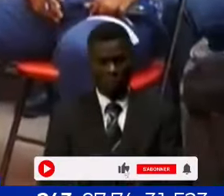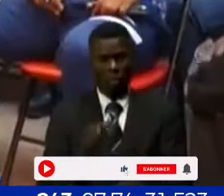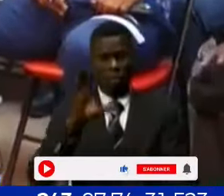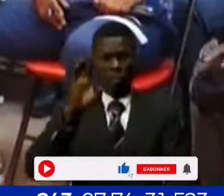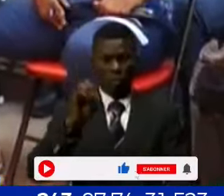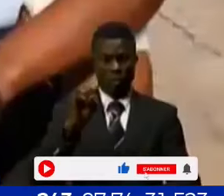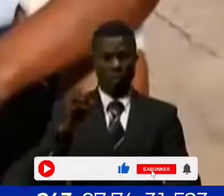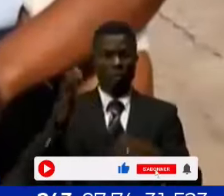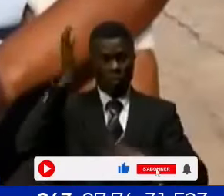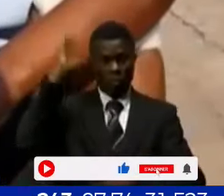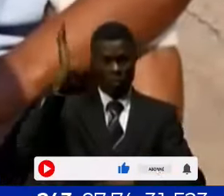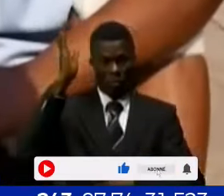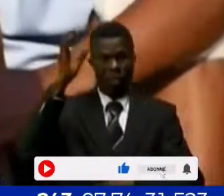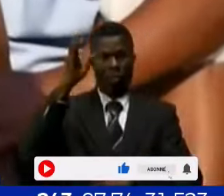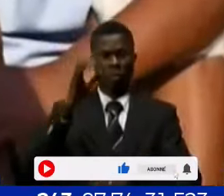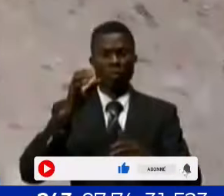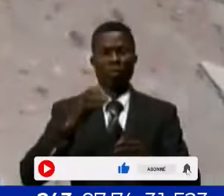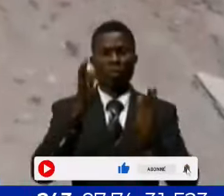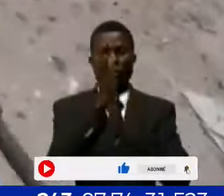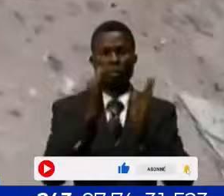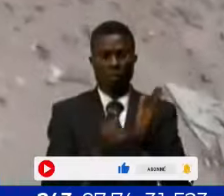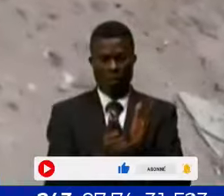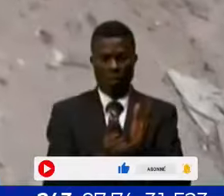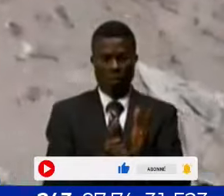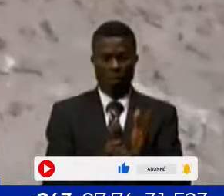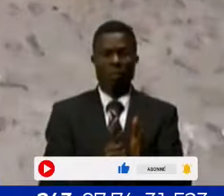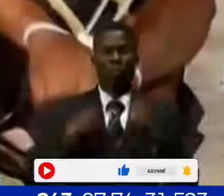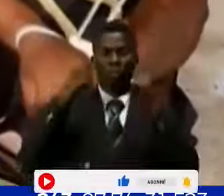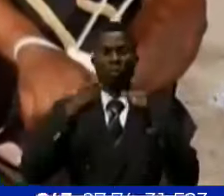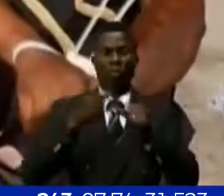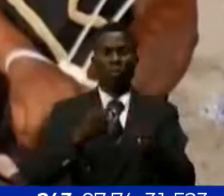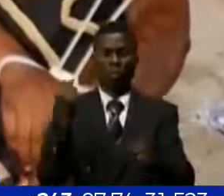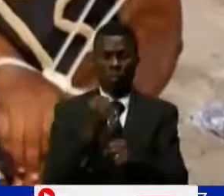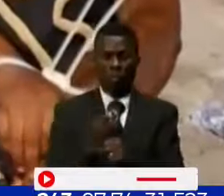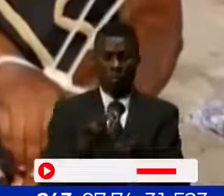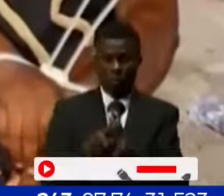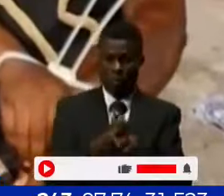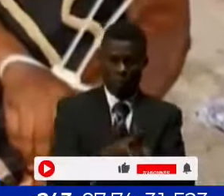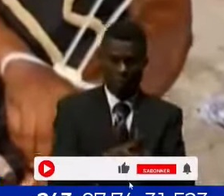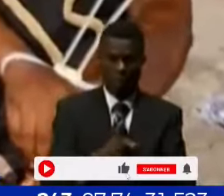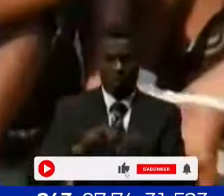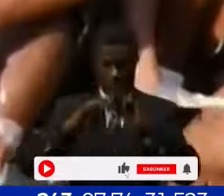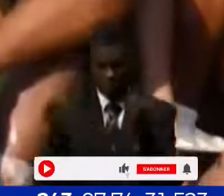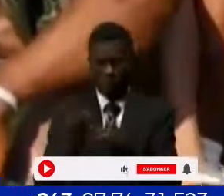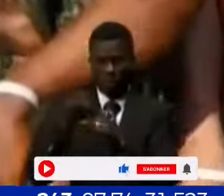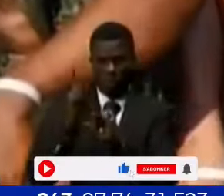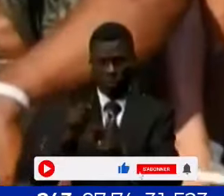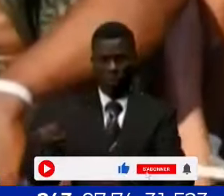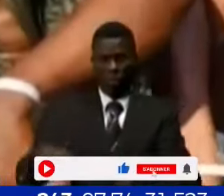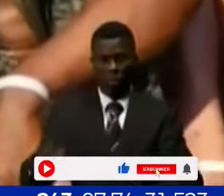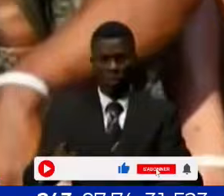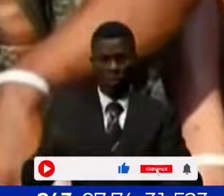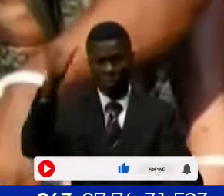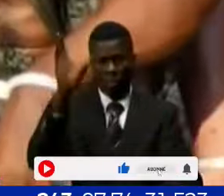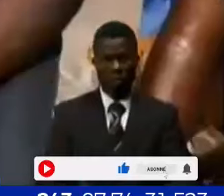50 inciviques, dont 16 bandits opérant avec armes de guerre, parmi eux certains en provenance de la province du